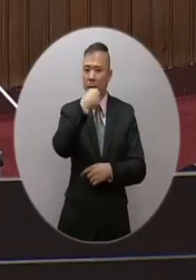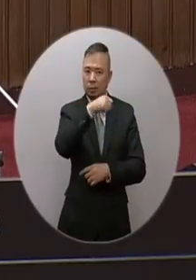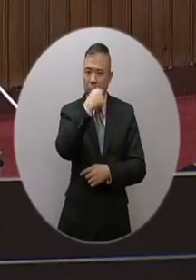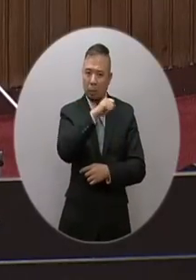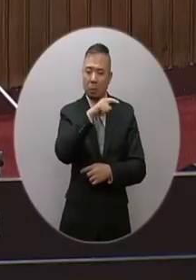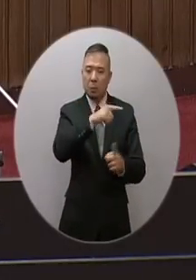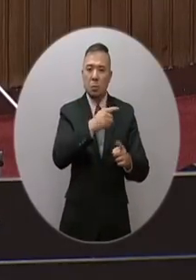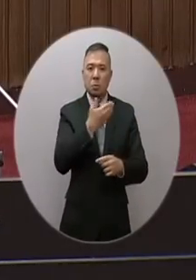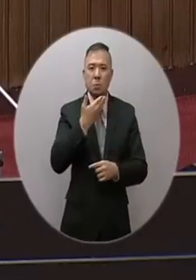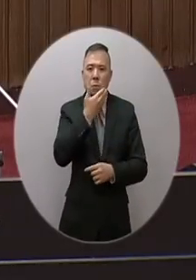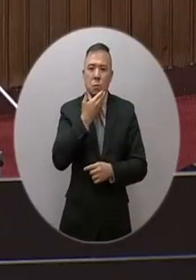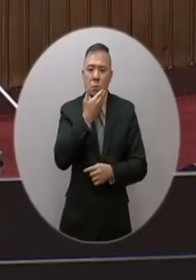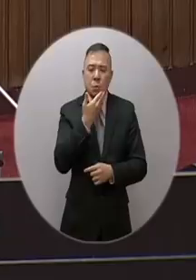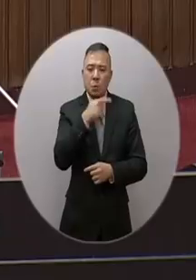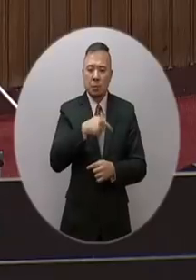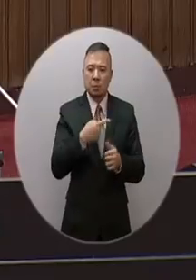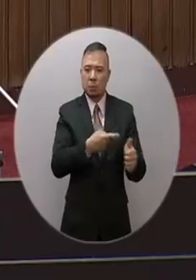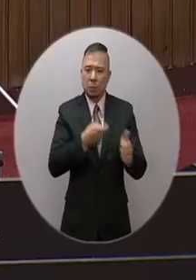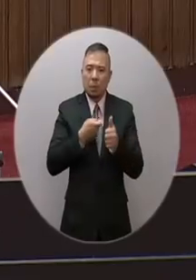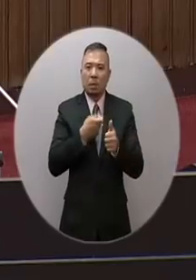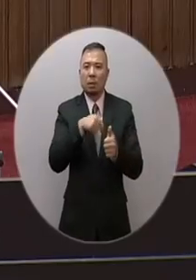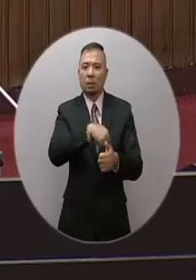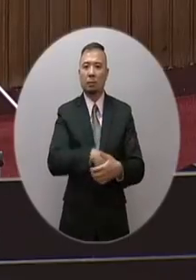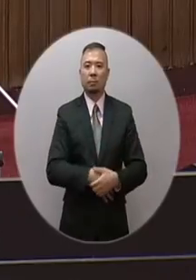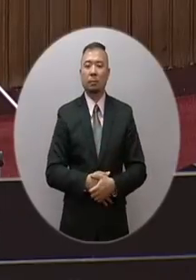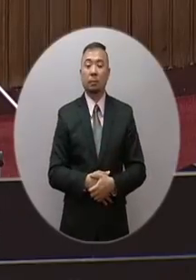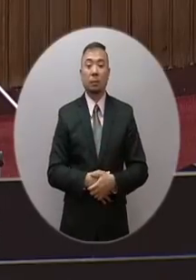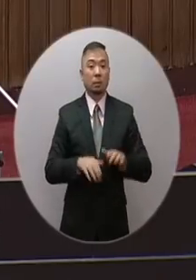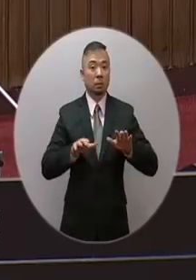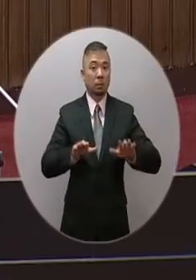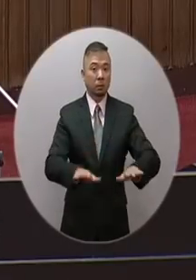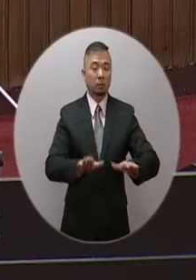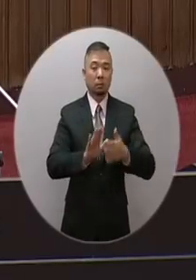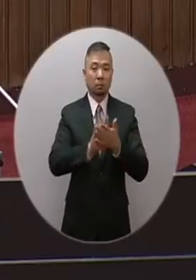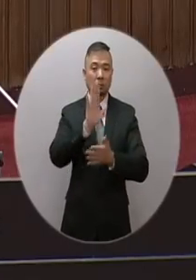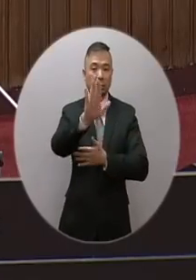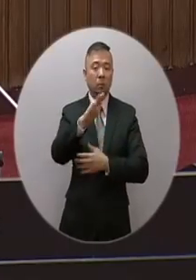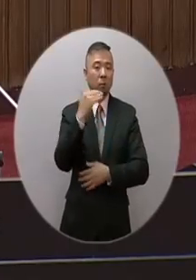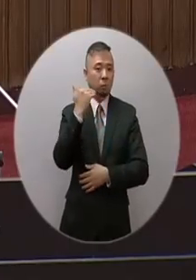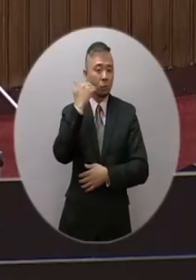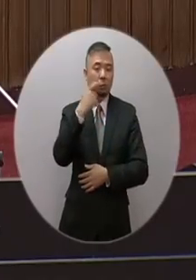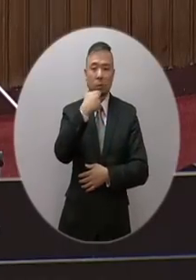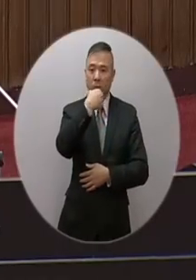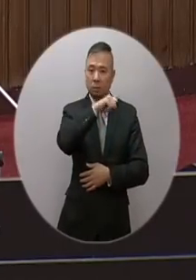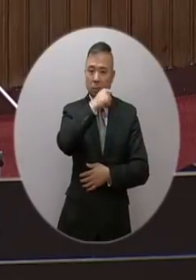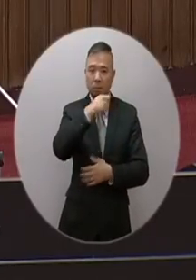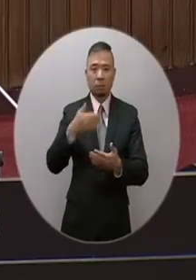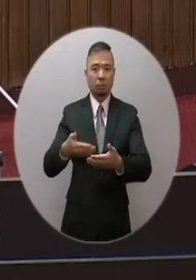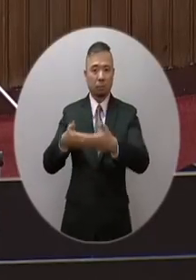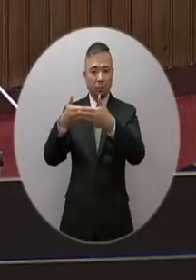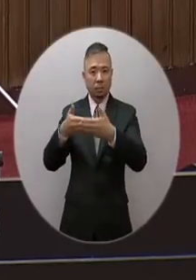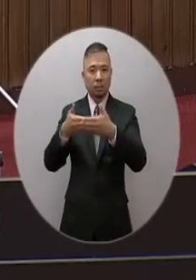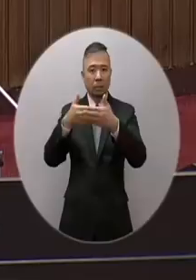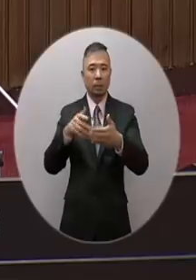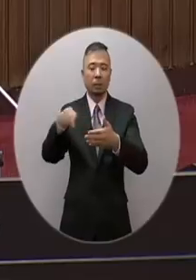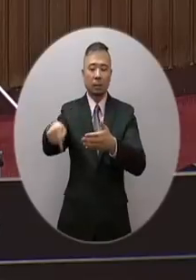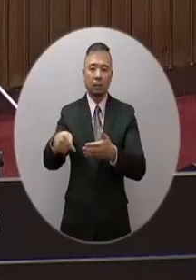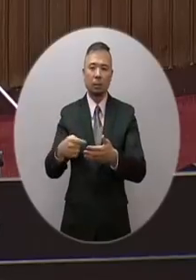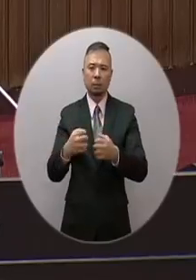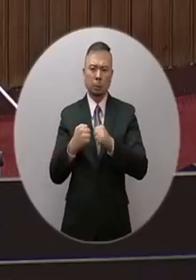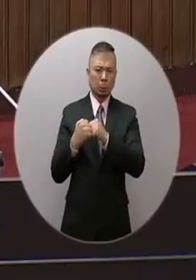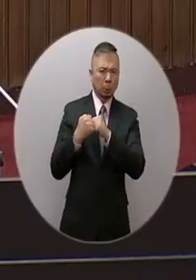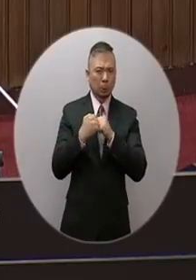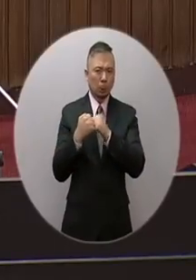渐取代文攻武吓，今后两岸将进入相互吸拉推的一个赛